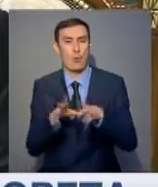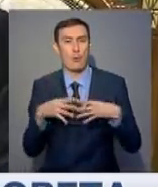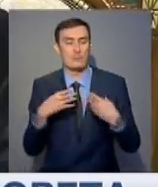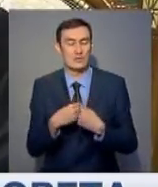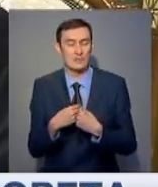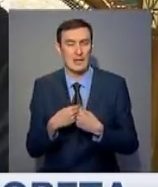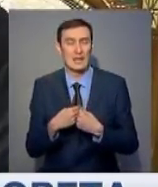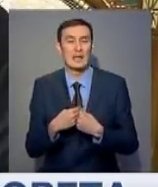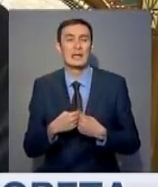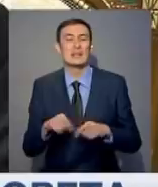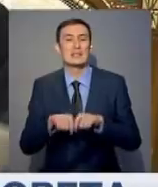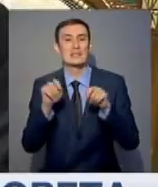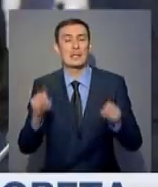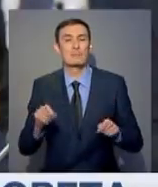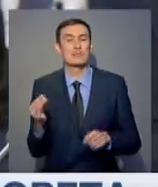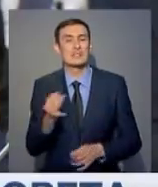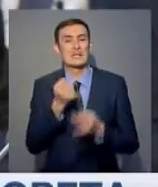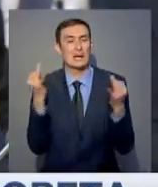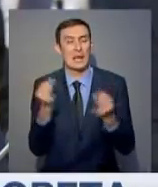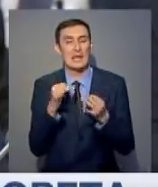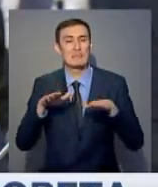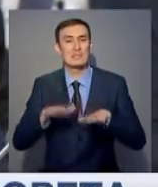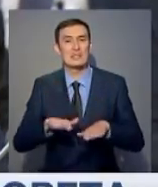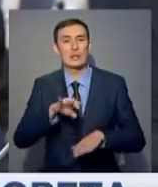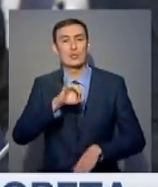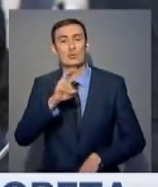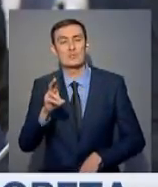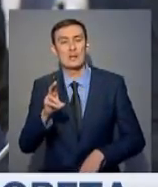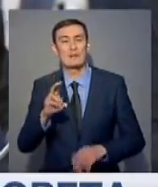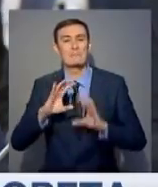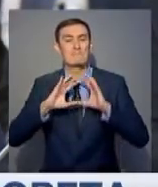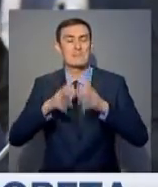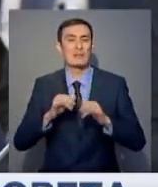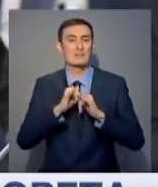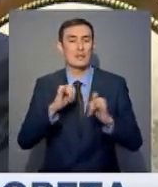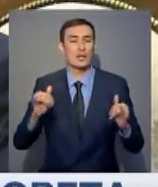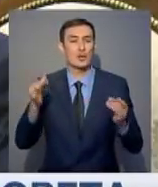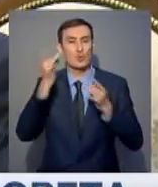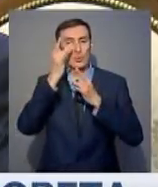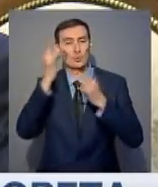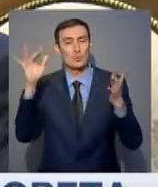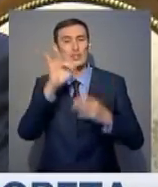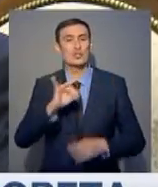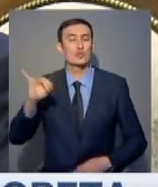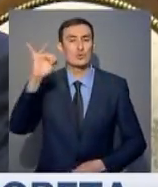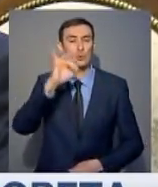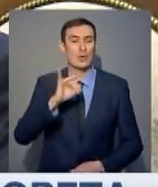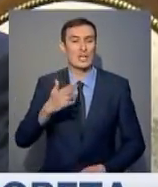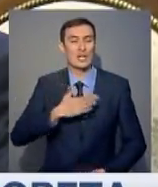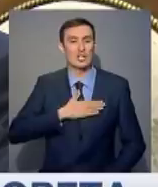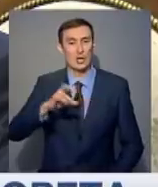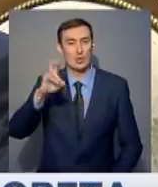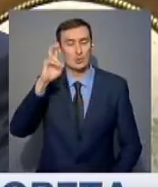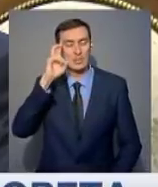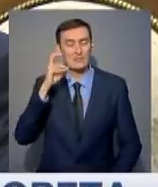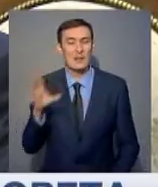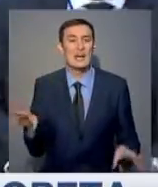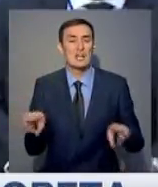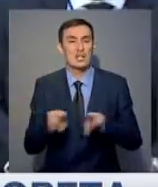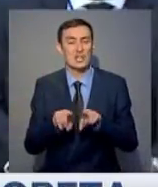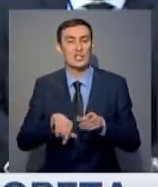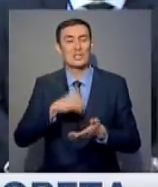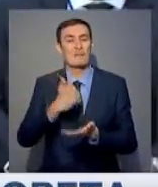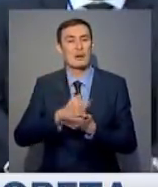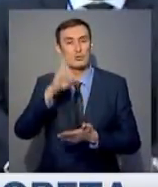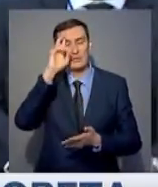проекта сакральные места тюркского мира тоже внесет свой вклад в распространение культуры и истории тюркоязычных государств вместе с тем президент